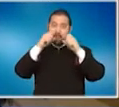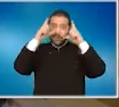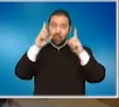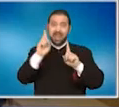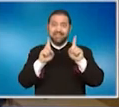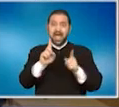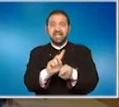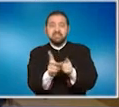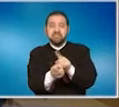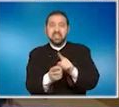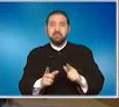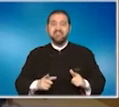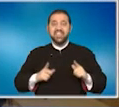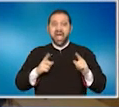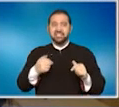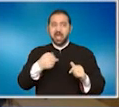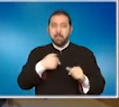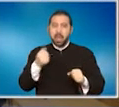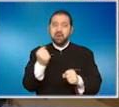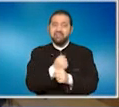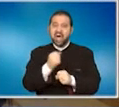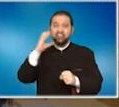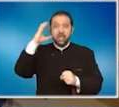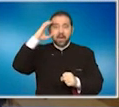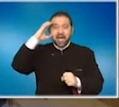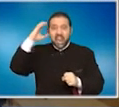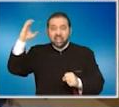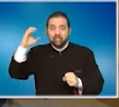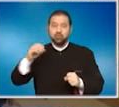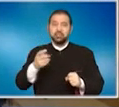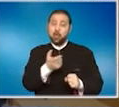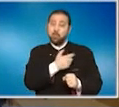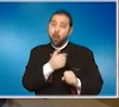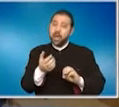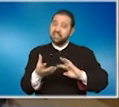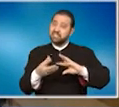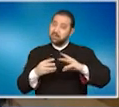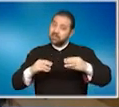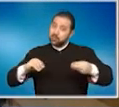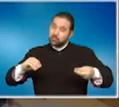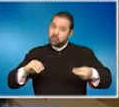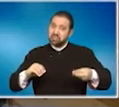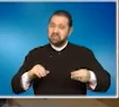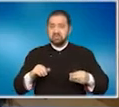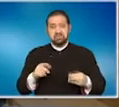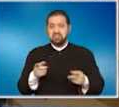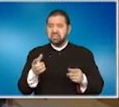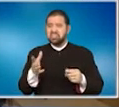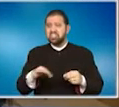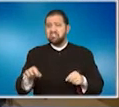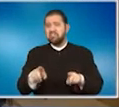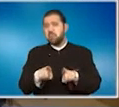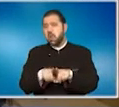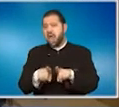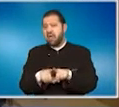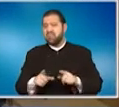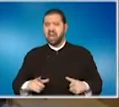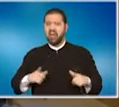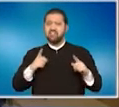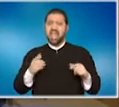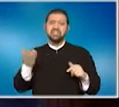îmi schimbă viața totală. Poate să mă vindece și să mă întorc înapoi ca leproșii la viața